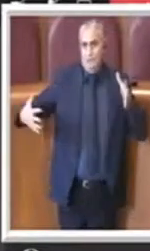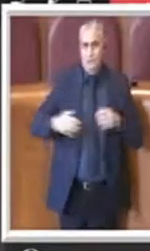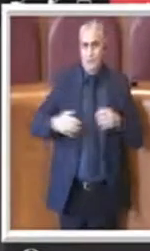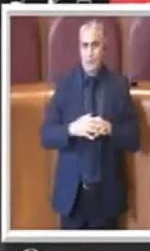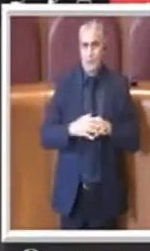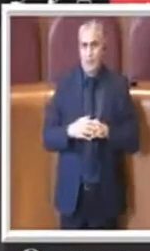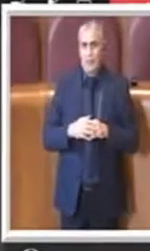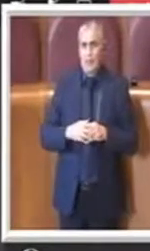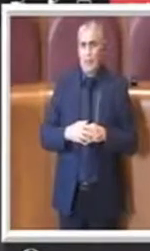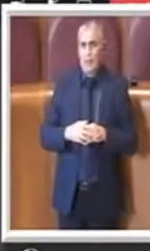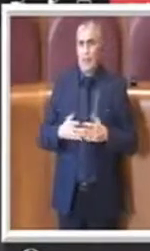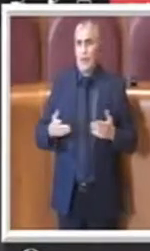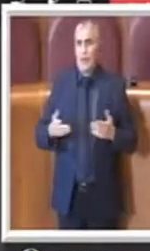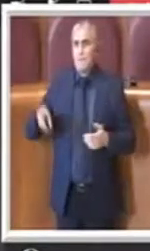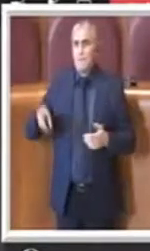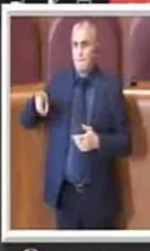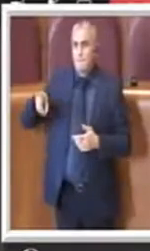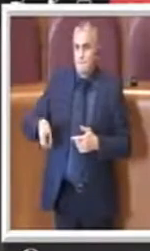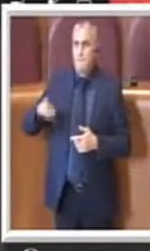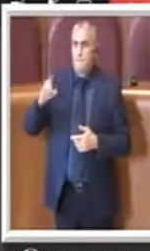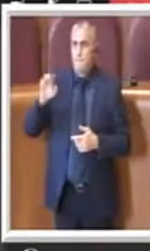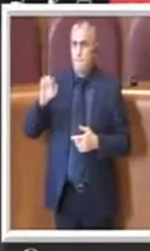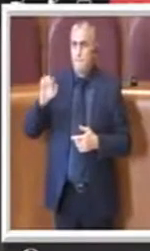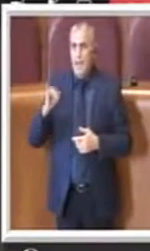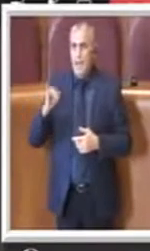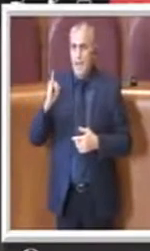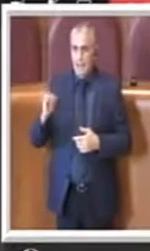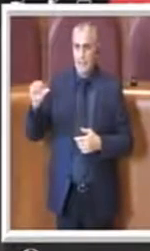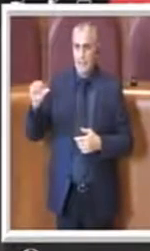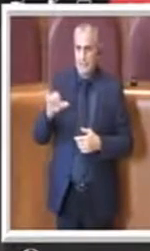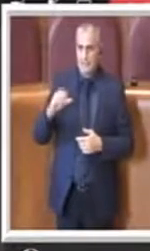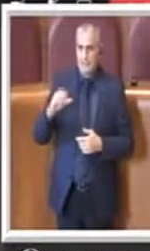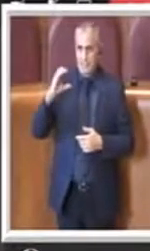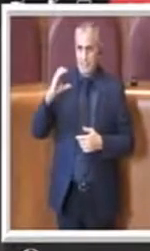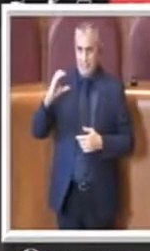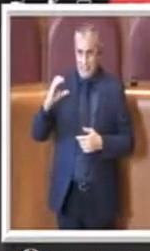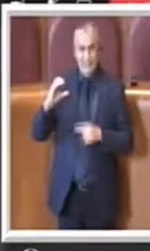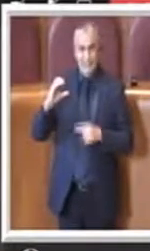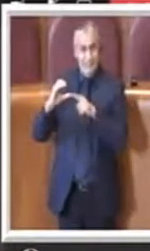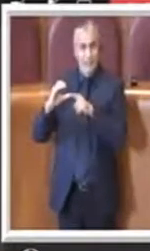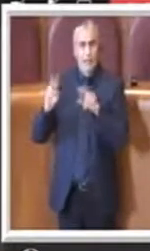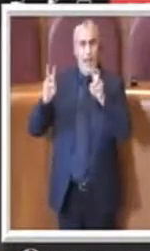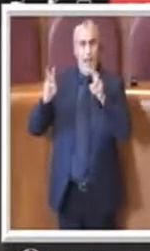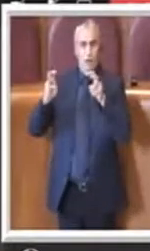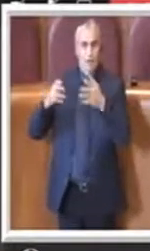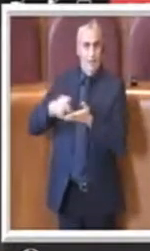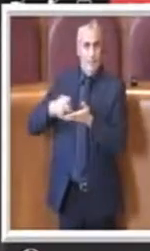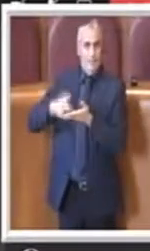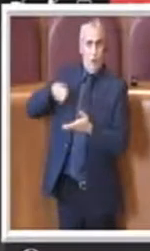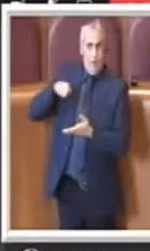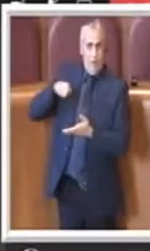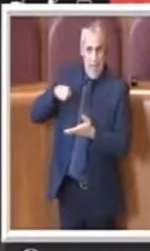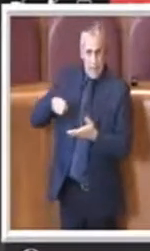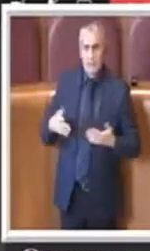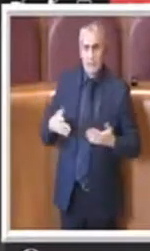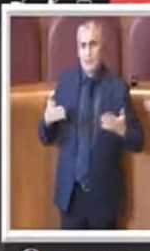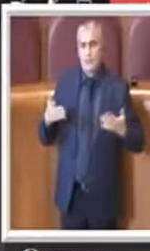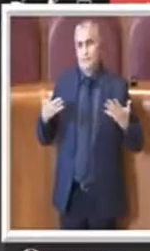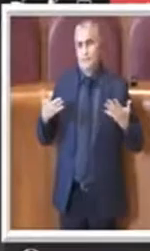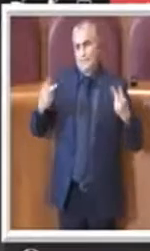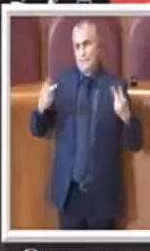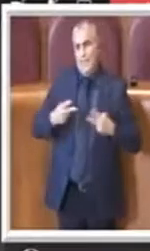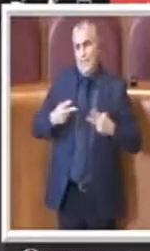pais il paese che è un altro documento importantissimo avremmo dovuto presentarlo da questo